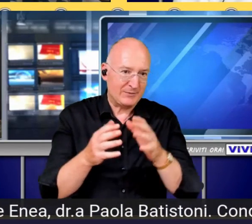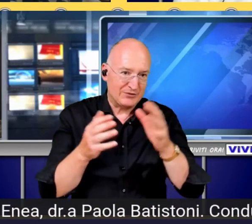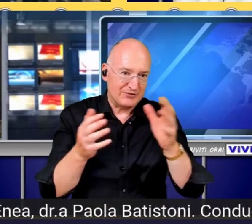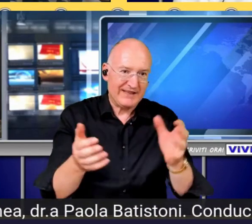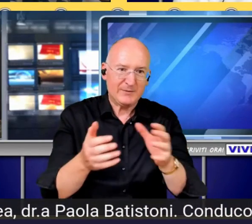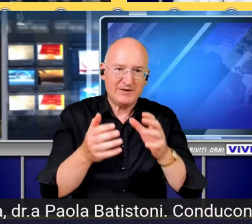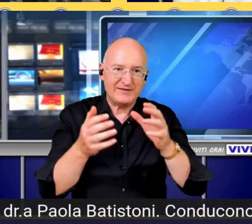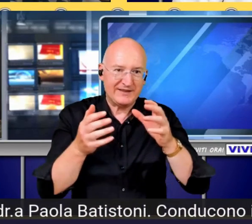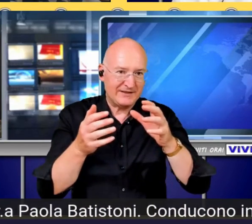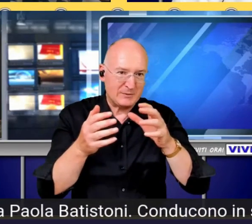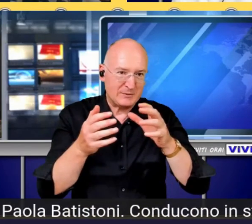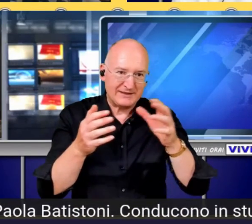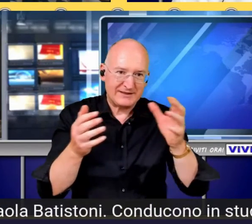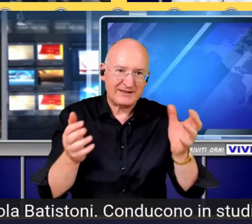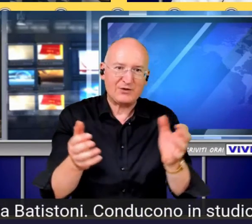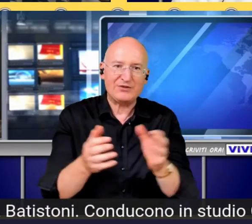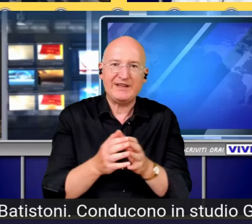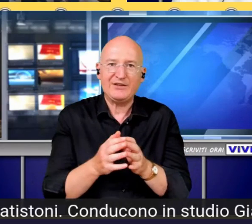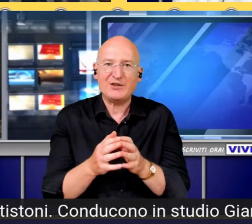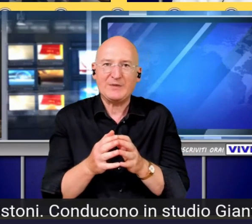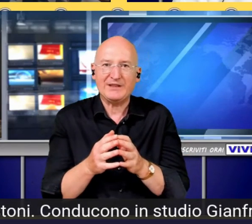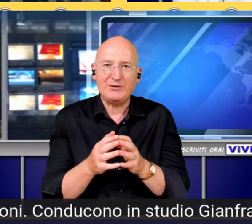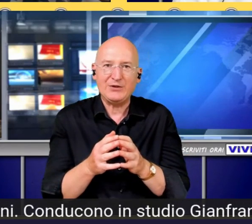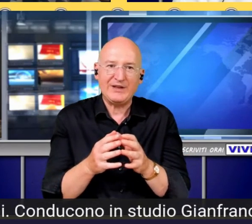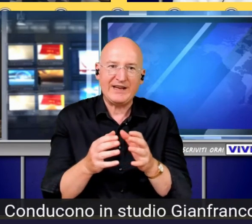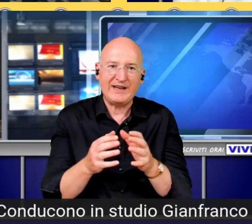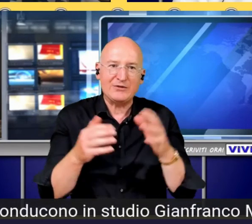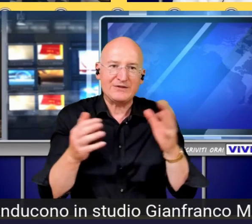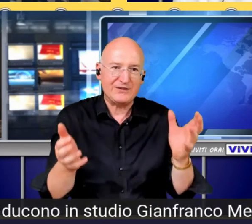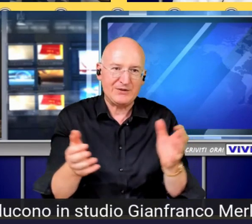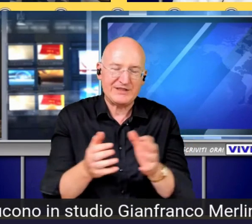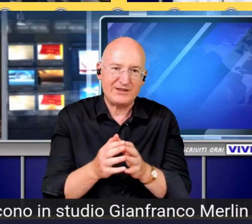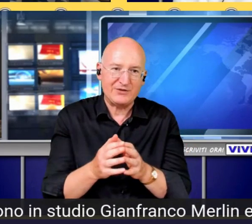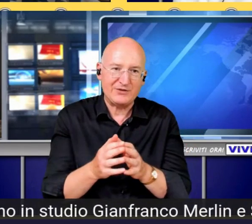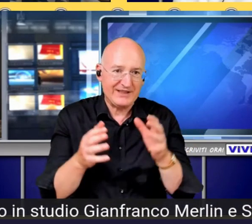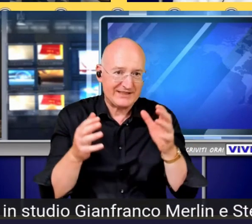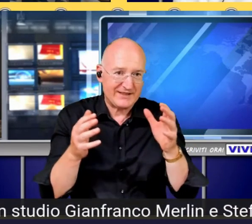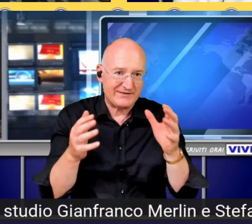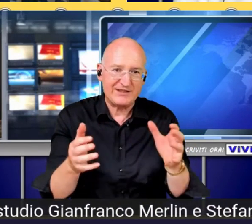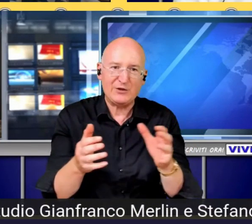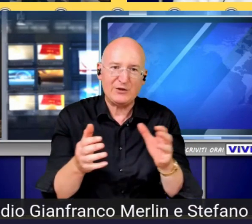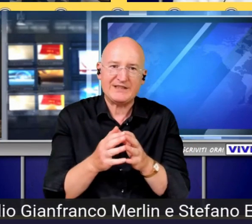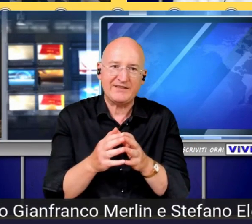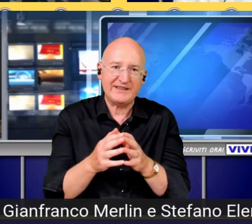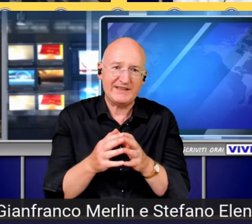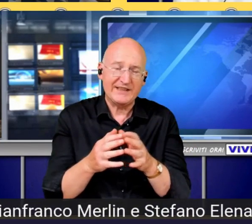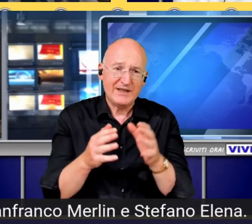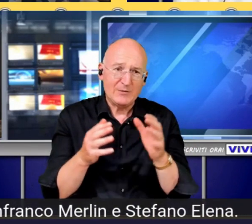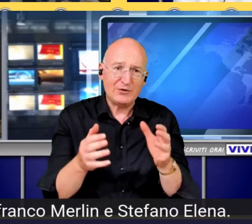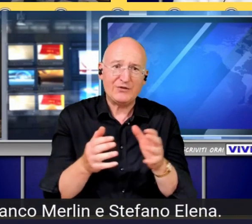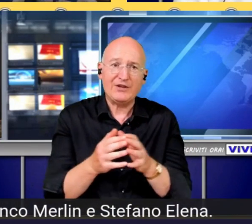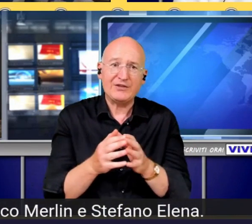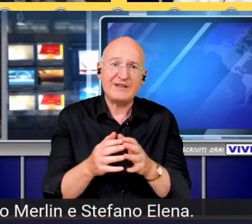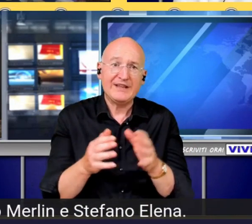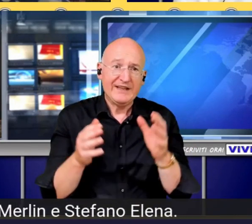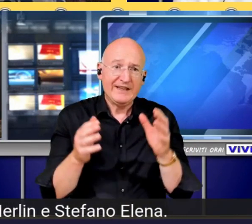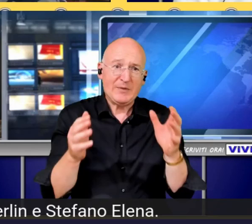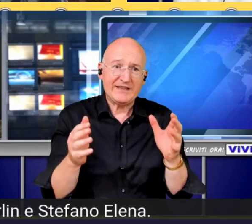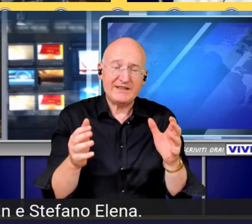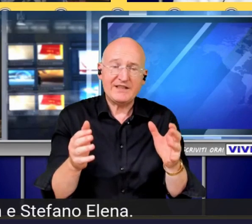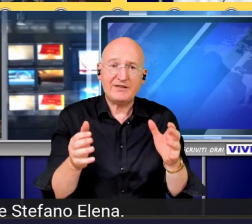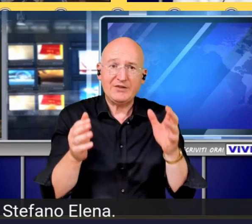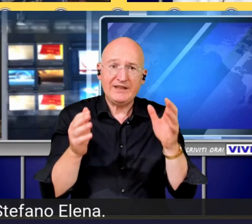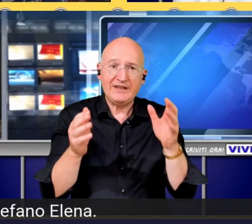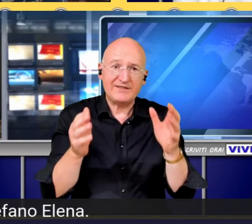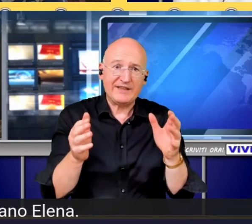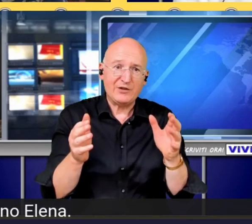un'altra puntata per raccontare ai nostri spettatori quelle che è l'evoluzione di questa tecnologia che sta facendo passi avanti molto veloci. Da